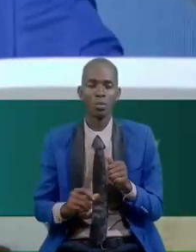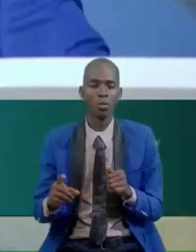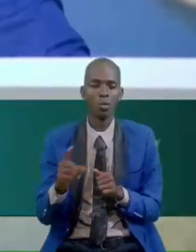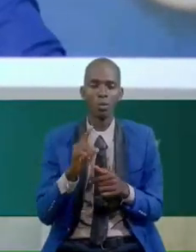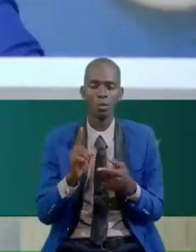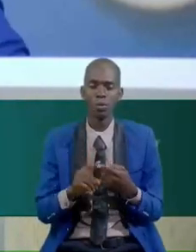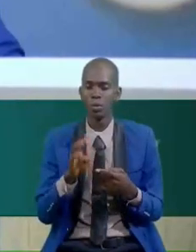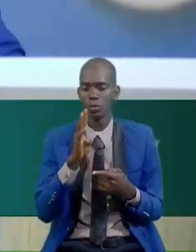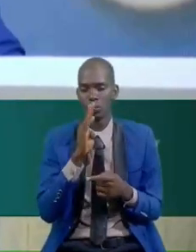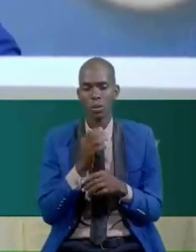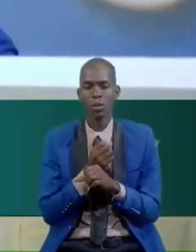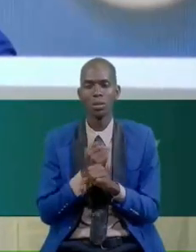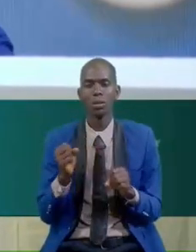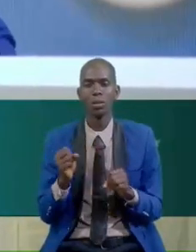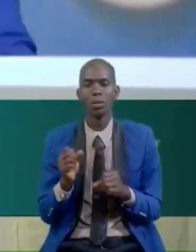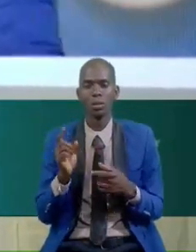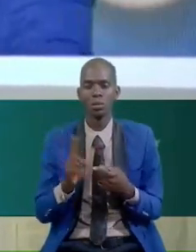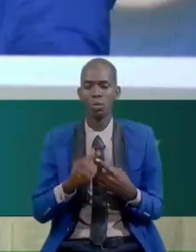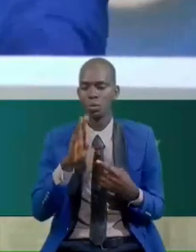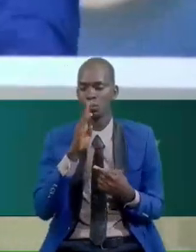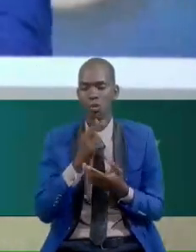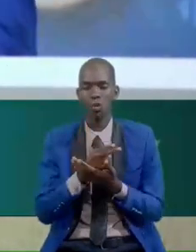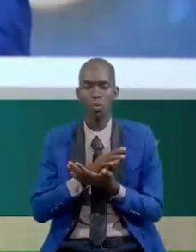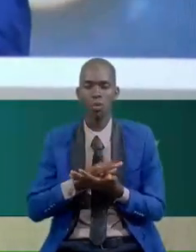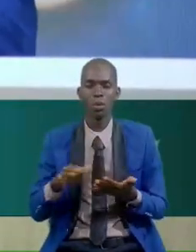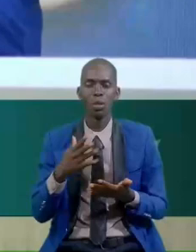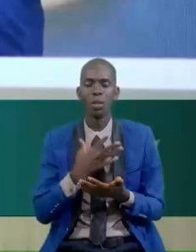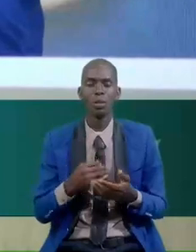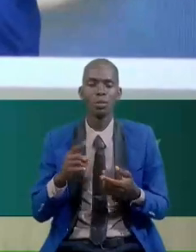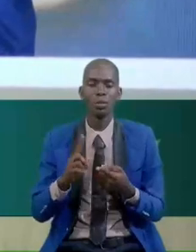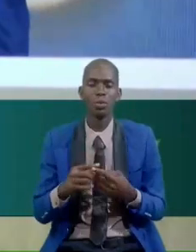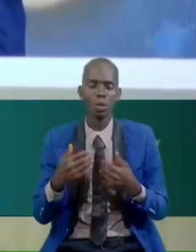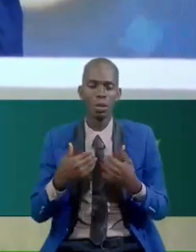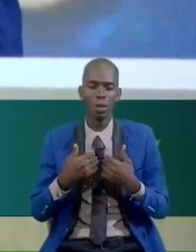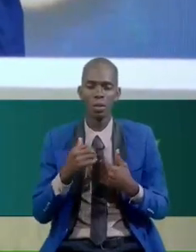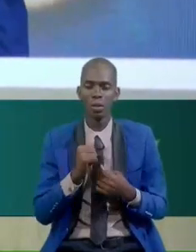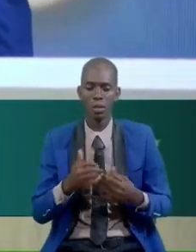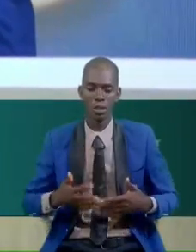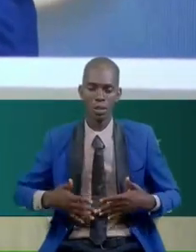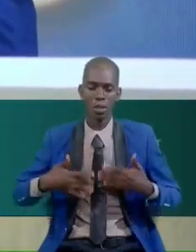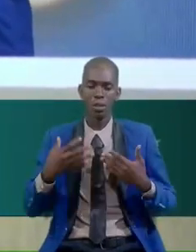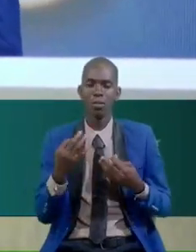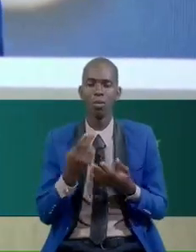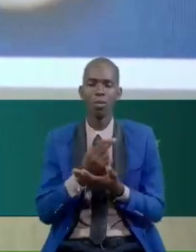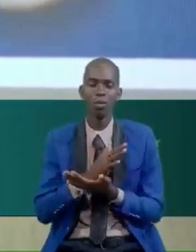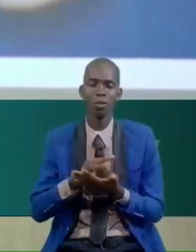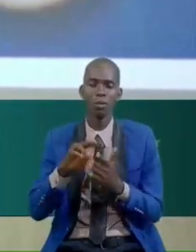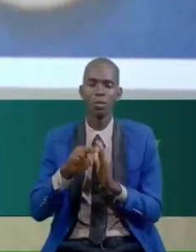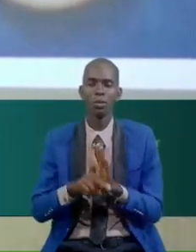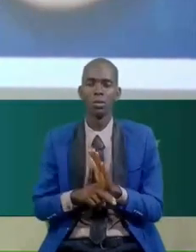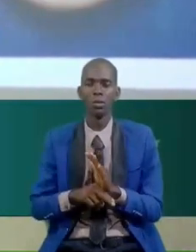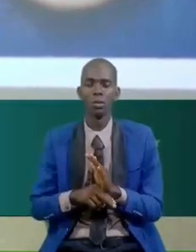soit sauvé, soit saint et ait la vie de sainteté